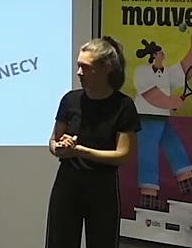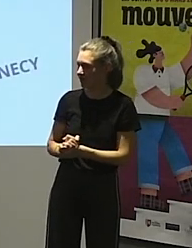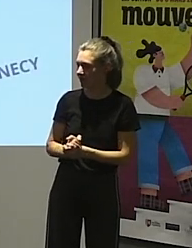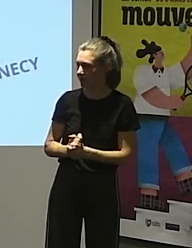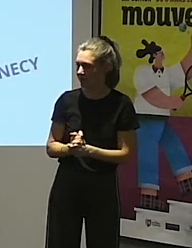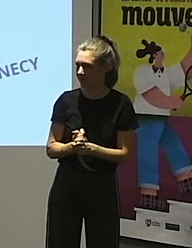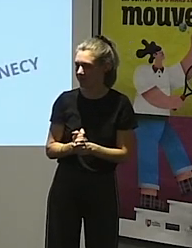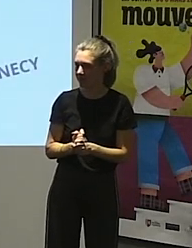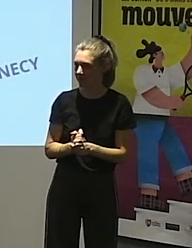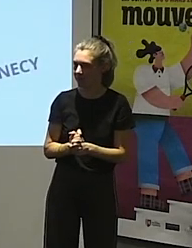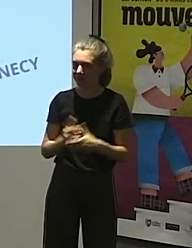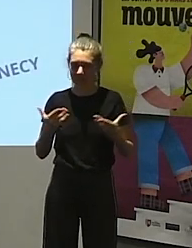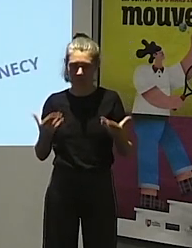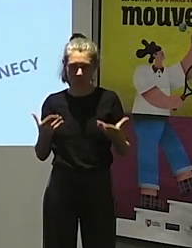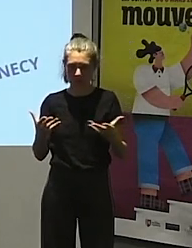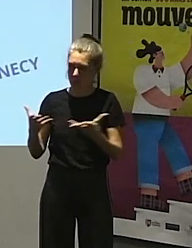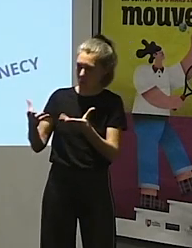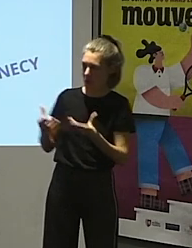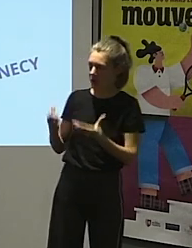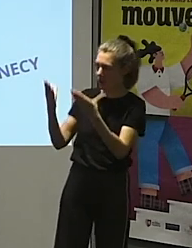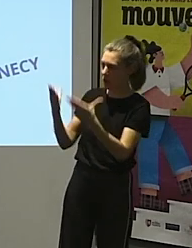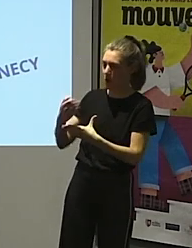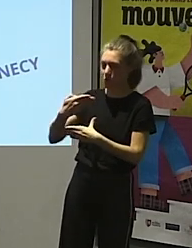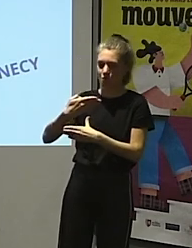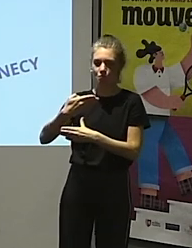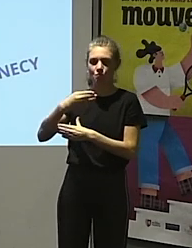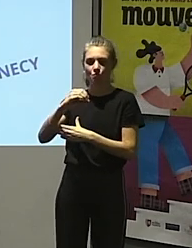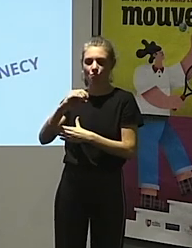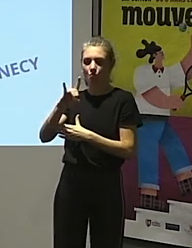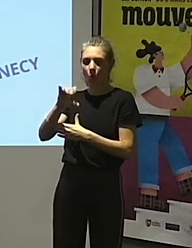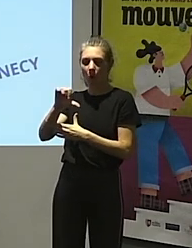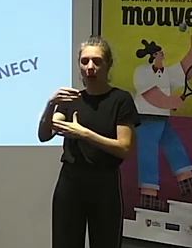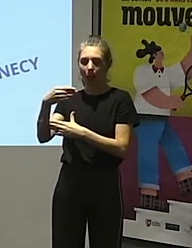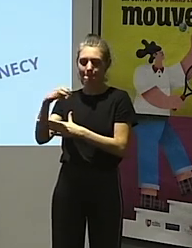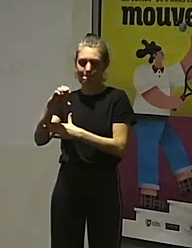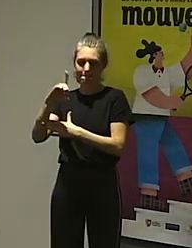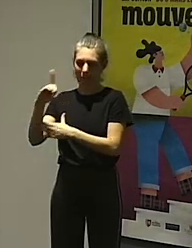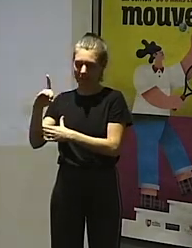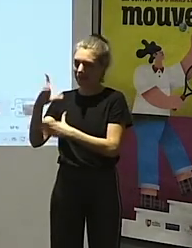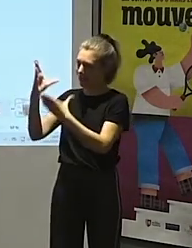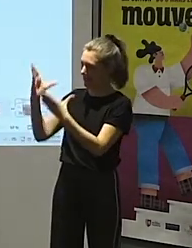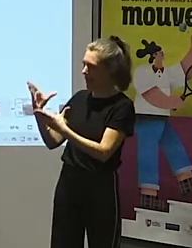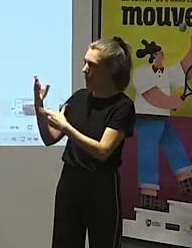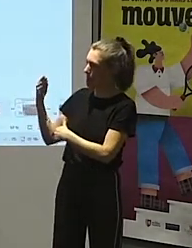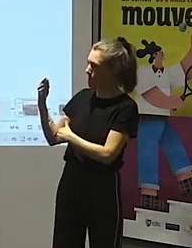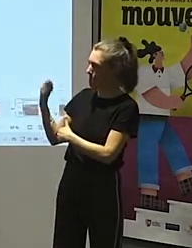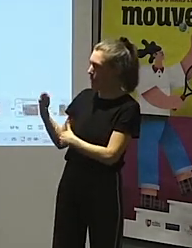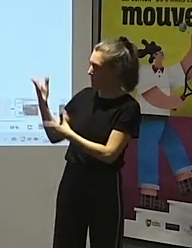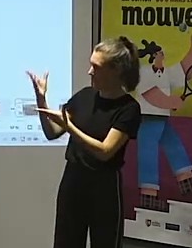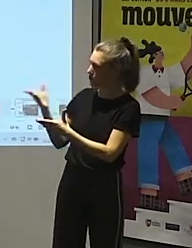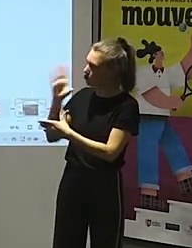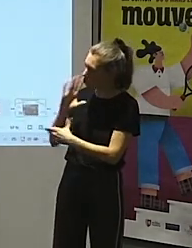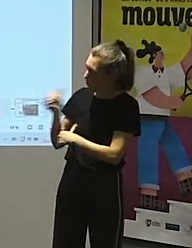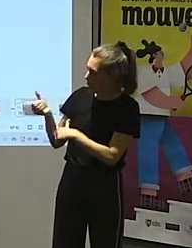accueillir Mohamed. C'est parti. Donc, du coup, Mohamed, je vais te laisser